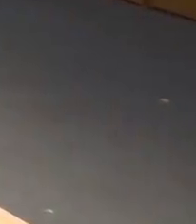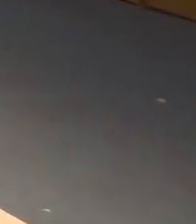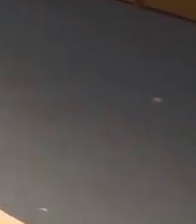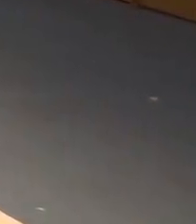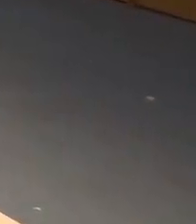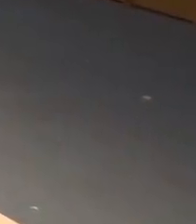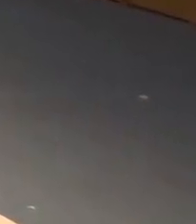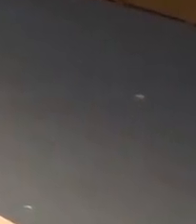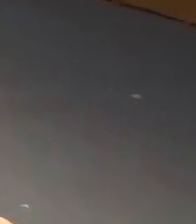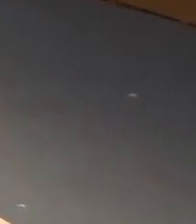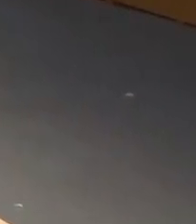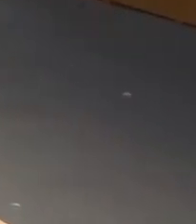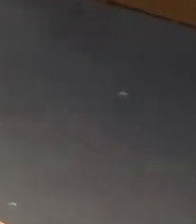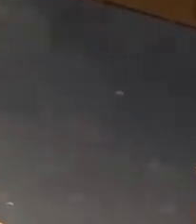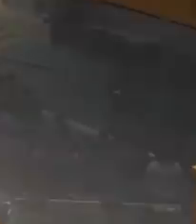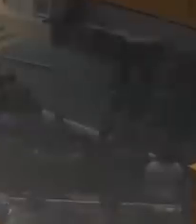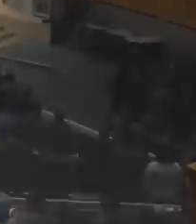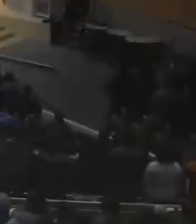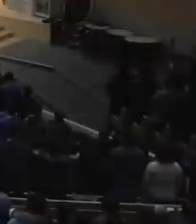으 아